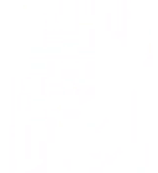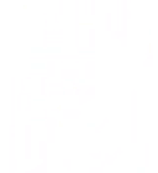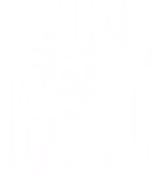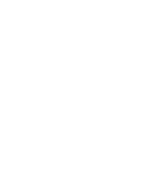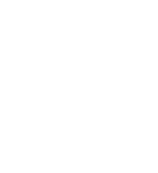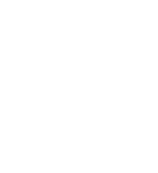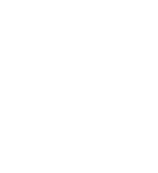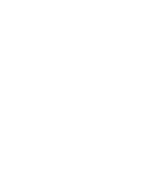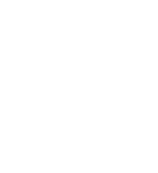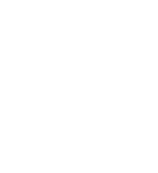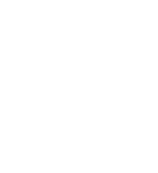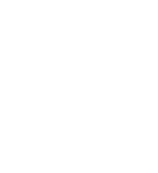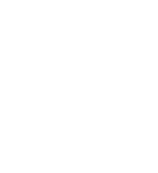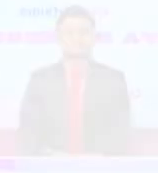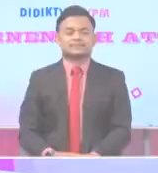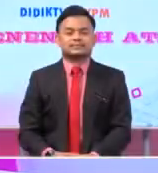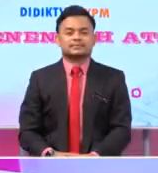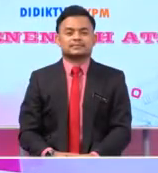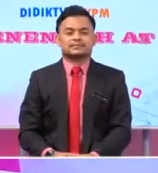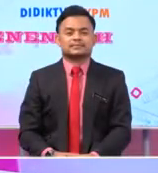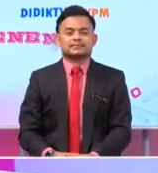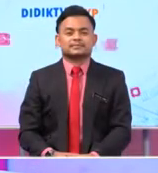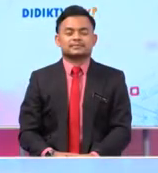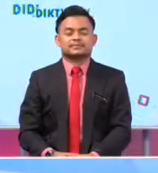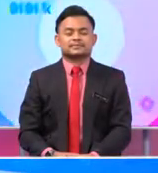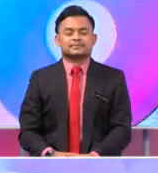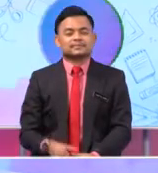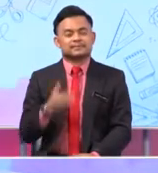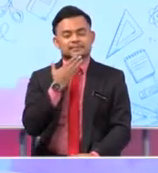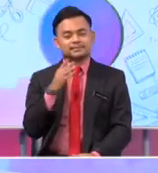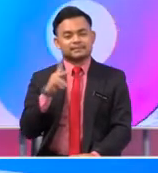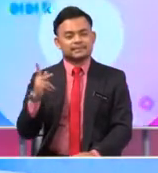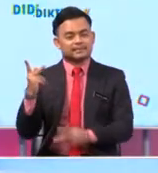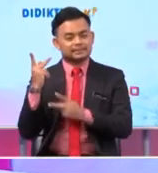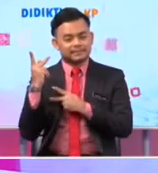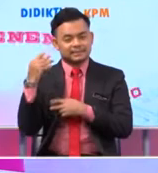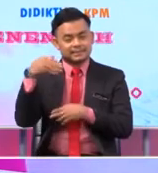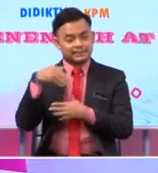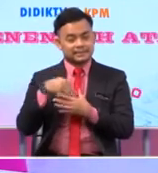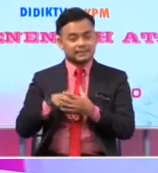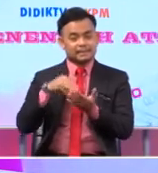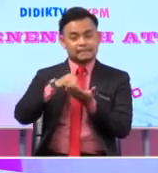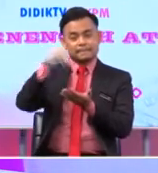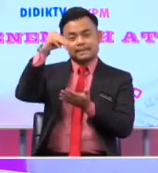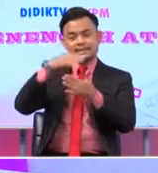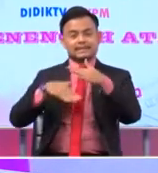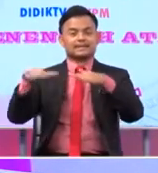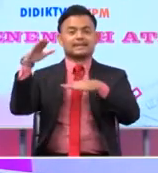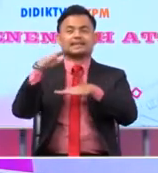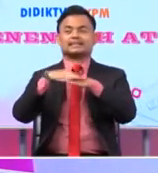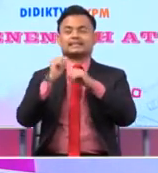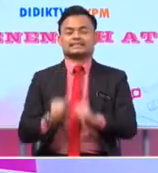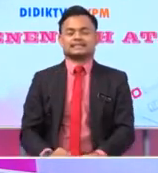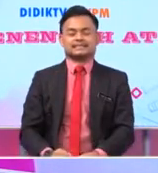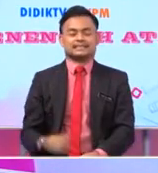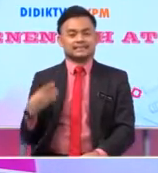Sidik TV GPM Welah kembali kita dalam slot Menengah Atas di mana